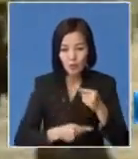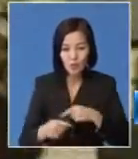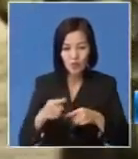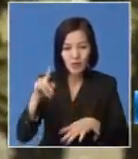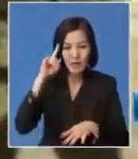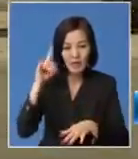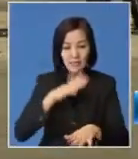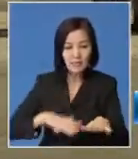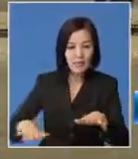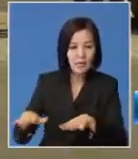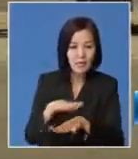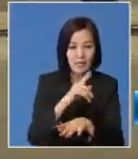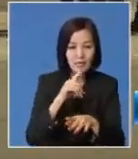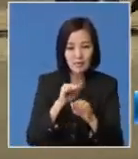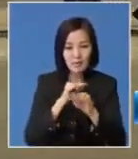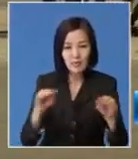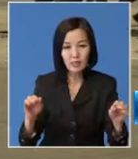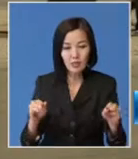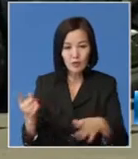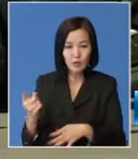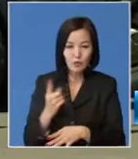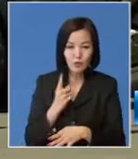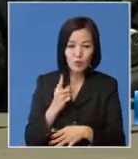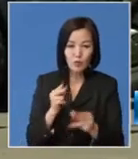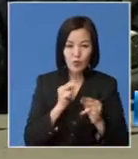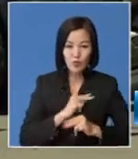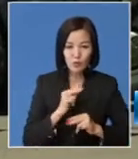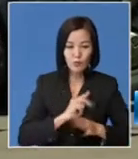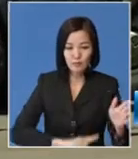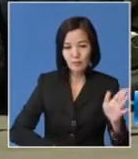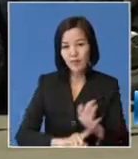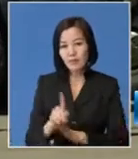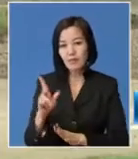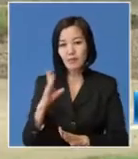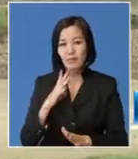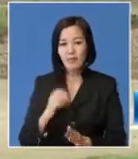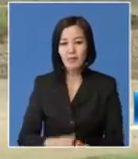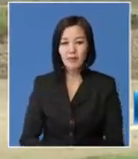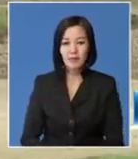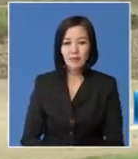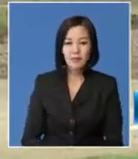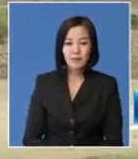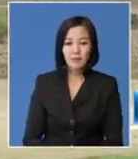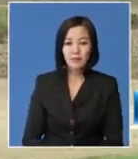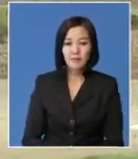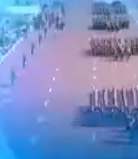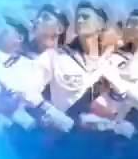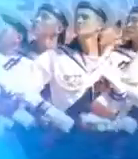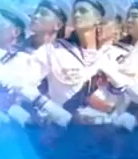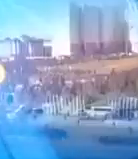тыныштығын күзету жұмысына кірісіп кетті. Мұхит Тоқтасым, Жасұлан Шымкенже, Жетісу, Жамбыл облысы.